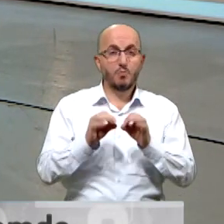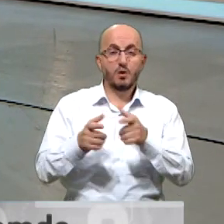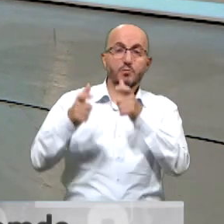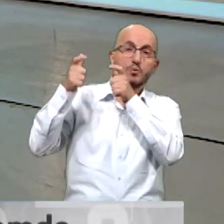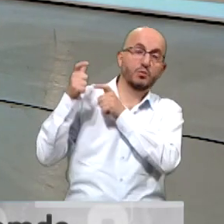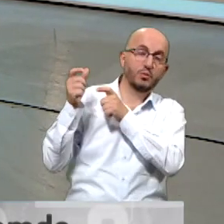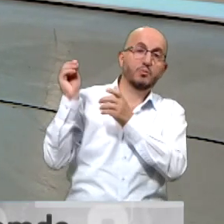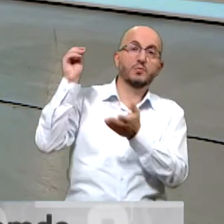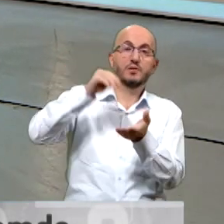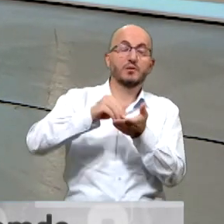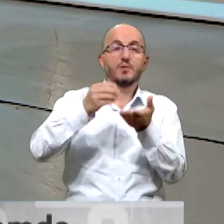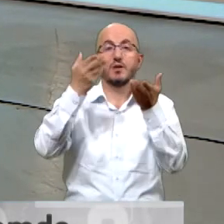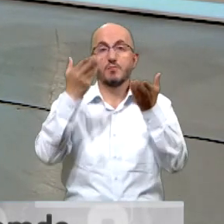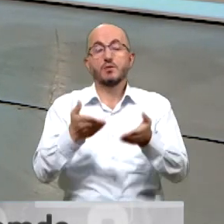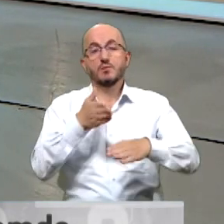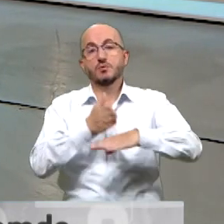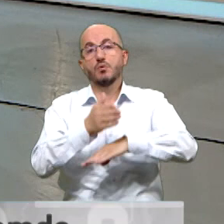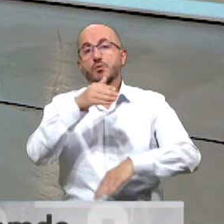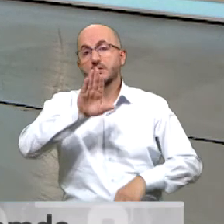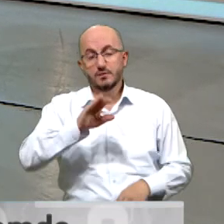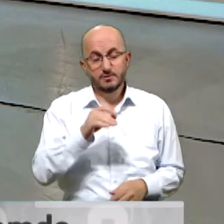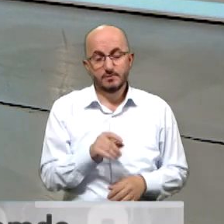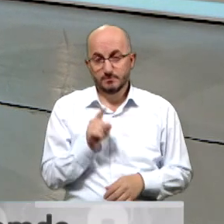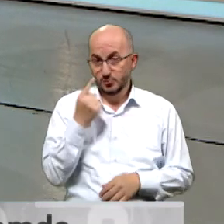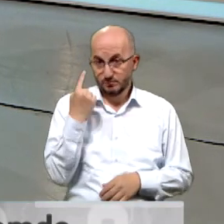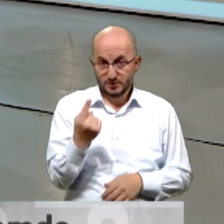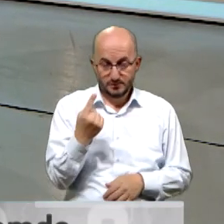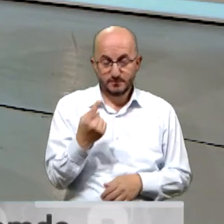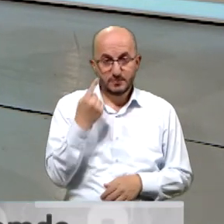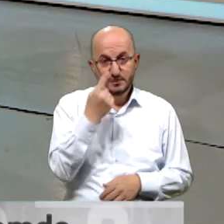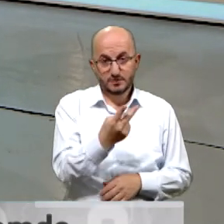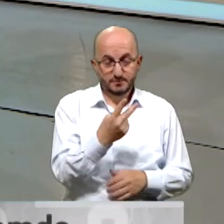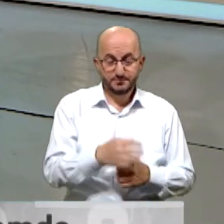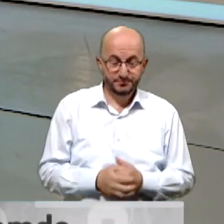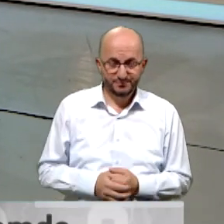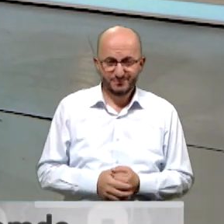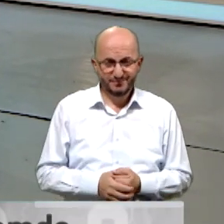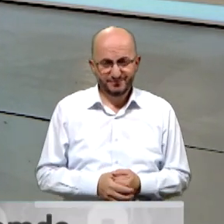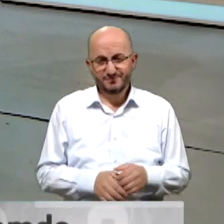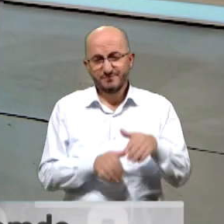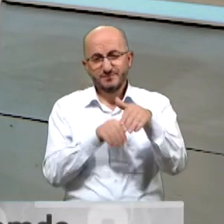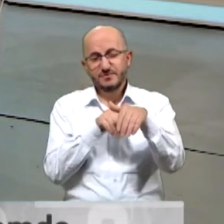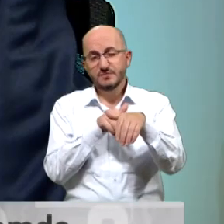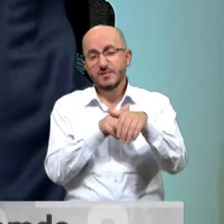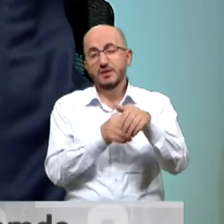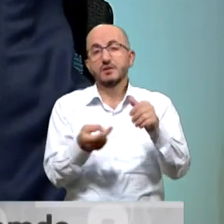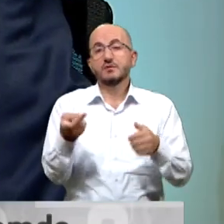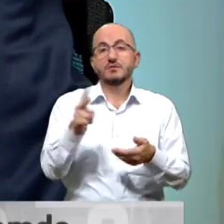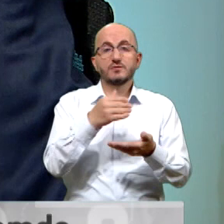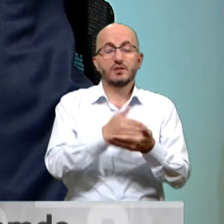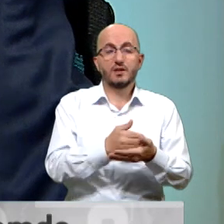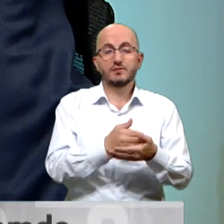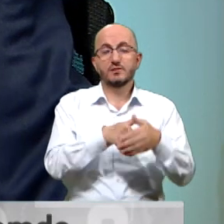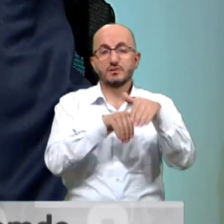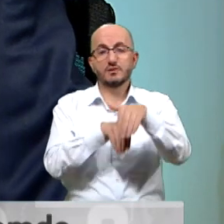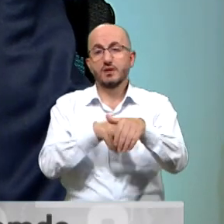bindirmek, böyle kabul edilmesi doğru değil. Bu bir. İki, bunun cenaze kabirde dağıtılması veya yani